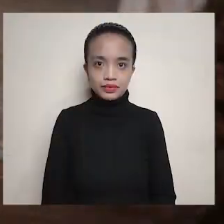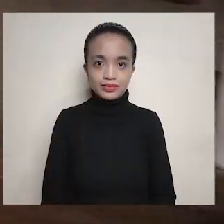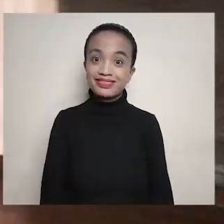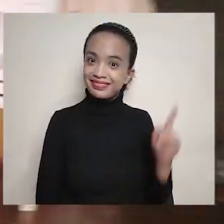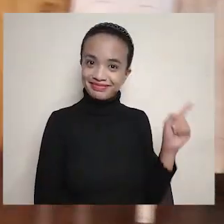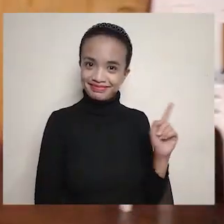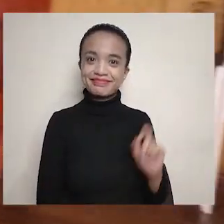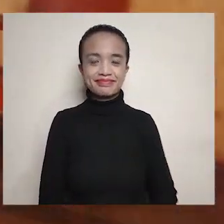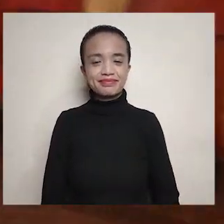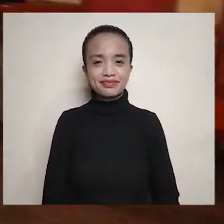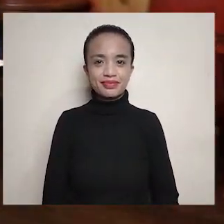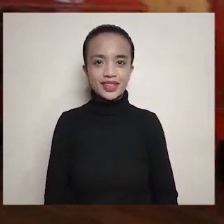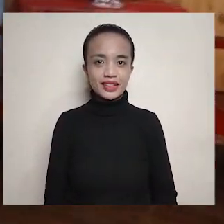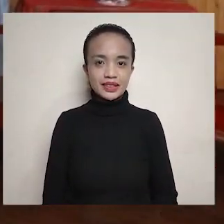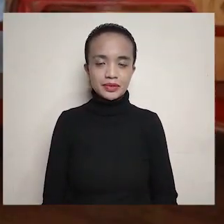Yan.